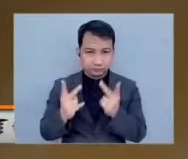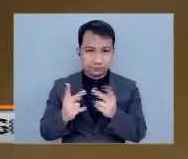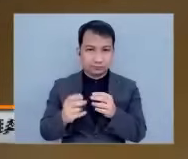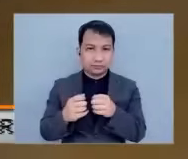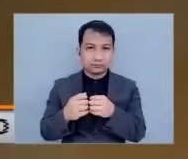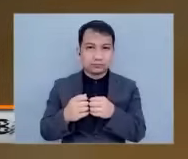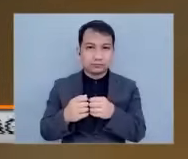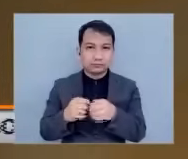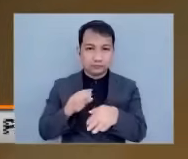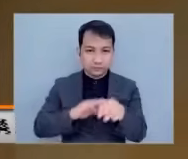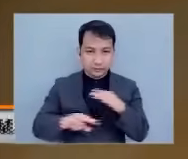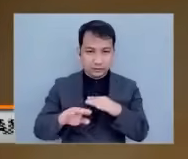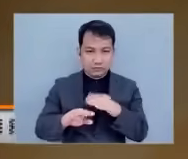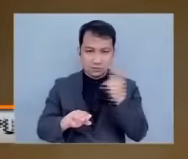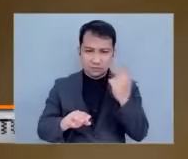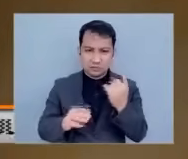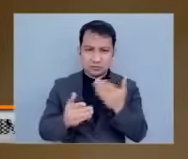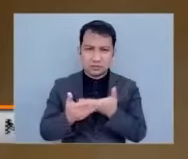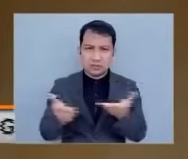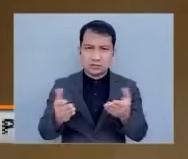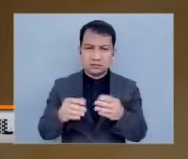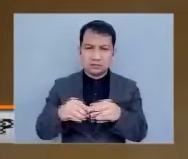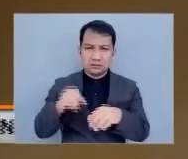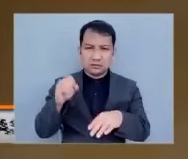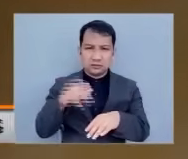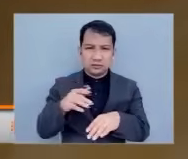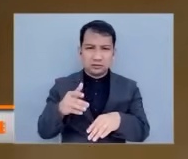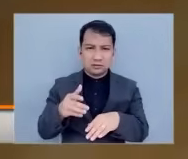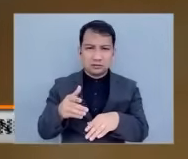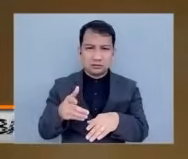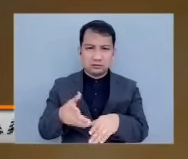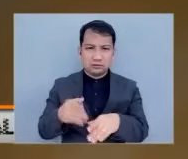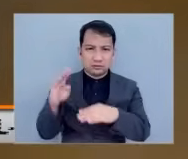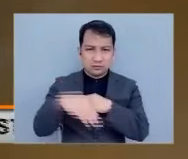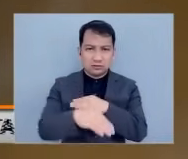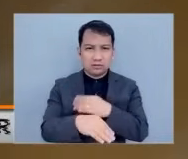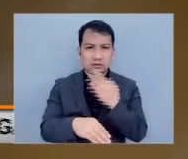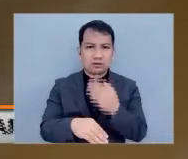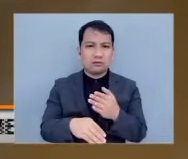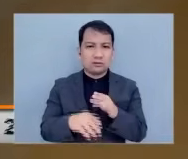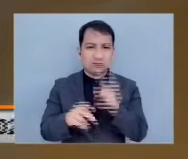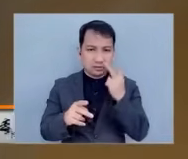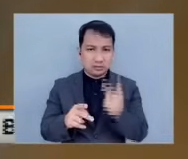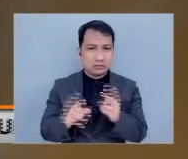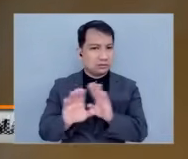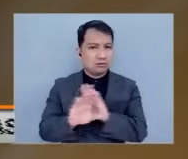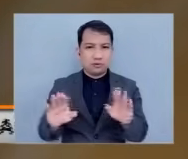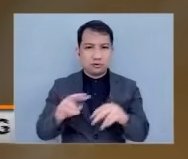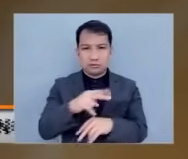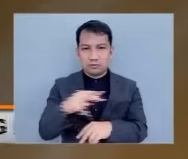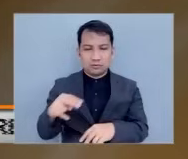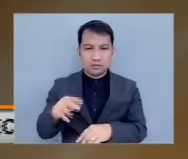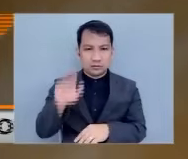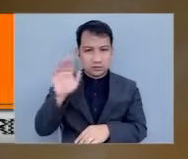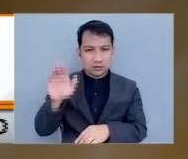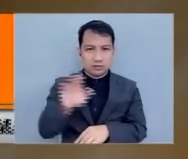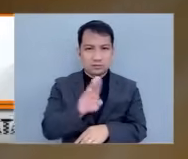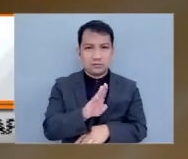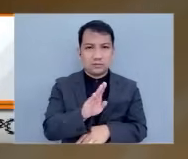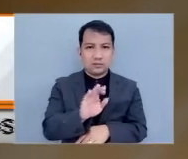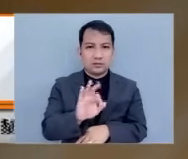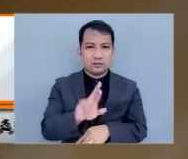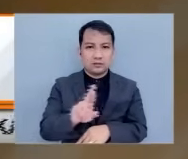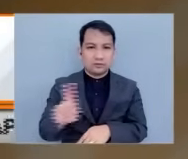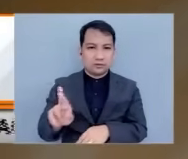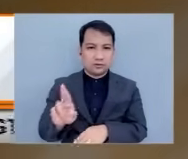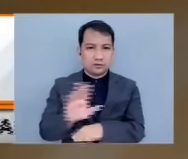pating. Hindi naman daw pinapaliguan ng mga residente ang bahagi ng dagat kung saan nakikita ang mga pating. Panawagan ang BFAR sa publiko, huwag